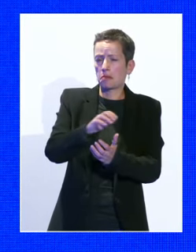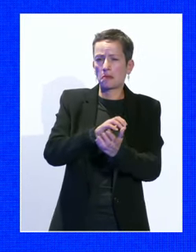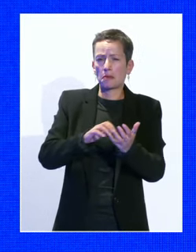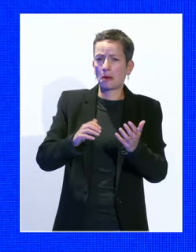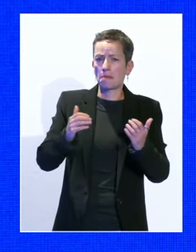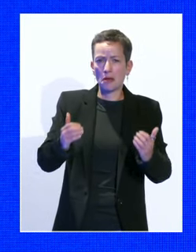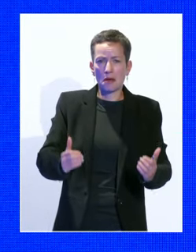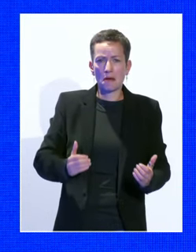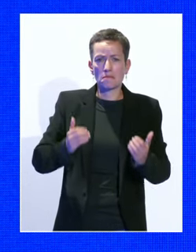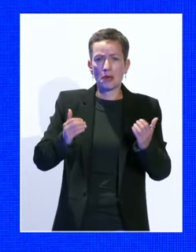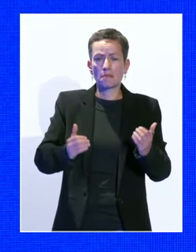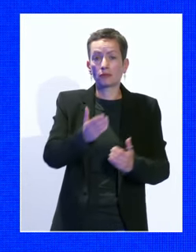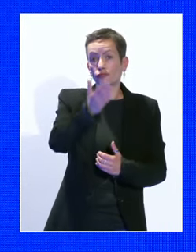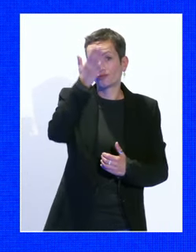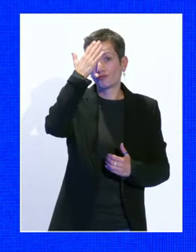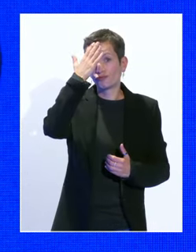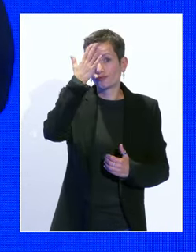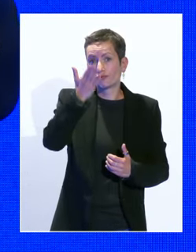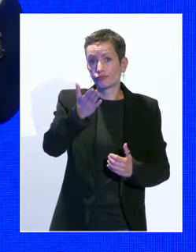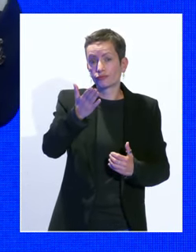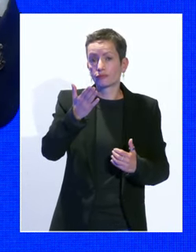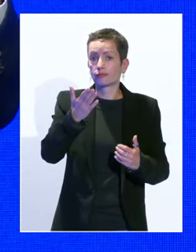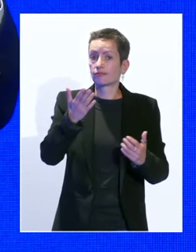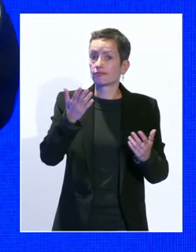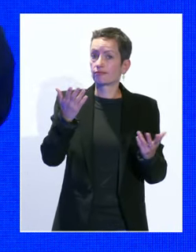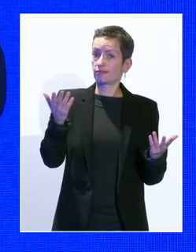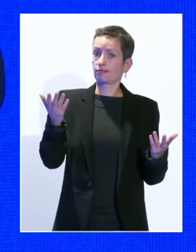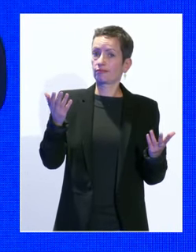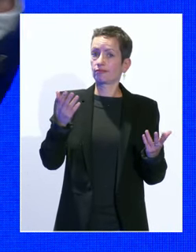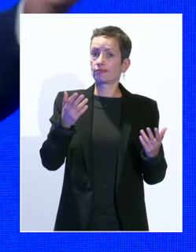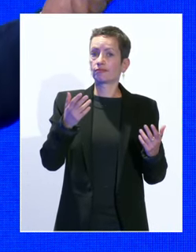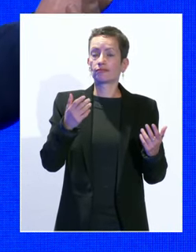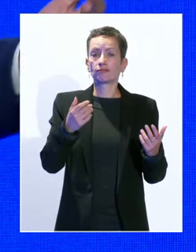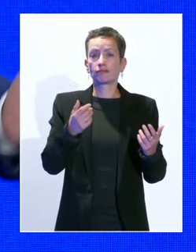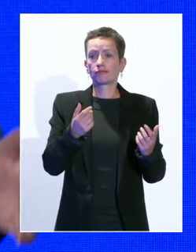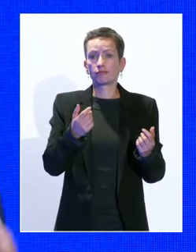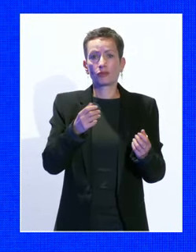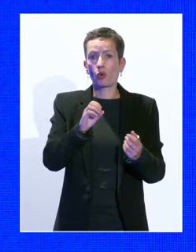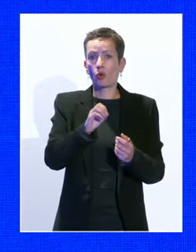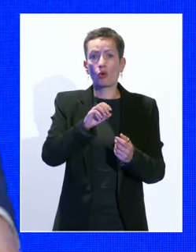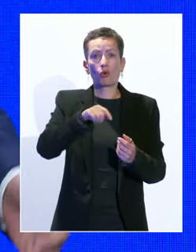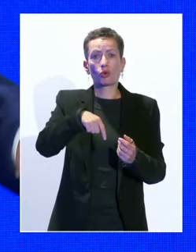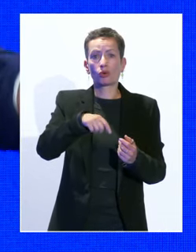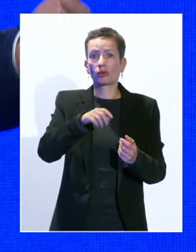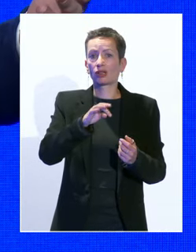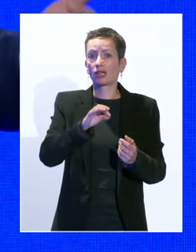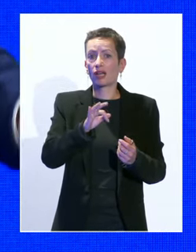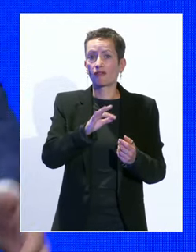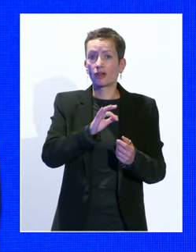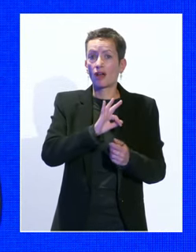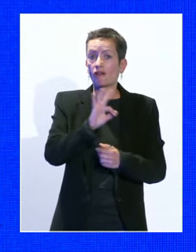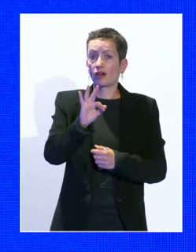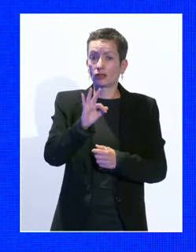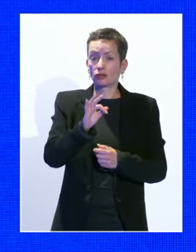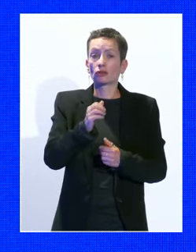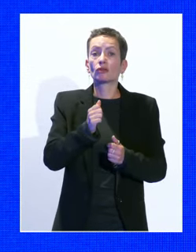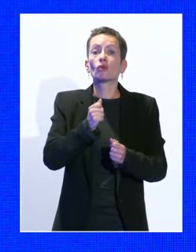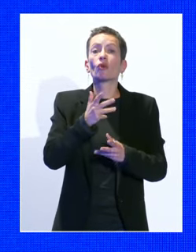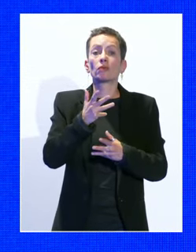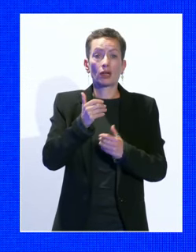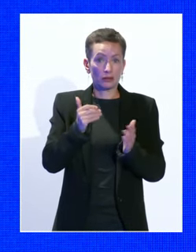et que vous connaissez bien. On prononce un nombre considérable d'OQTF. Savez-vous combien sont exécutés ?